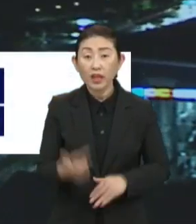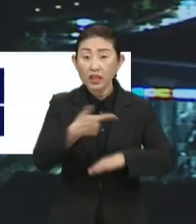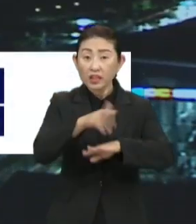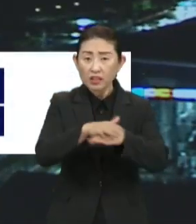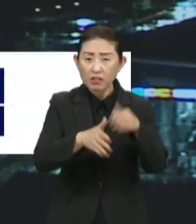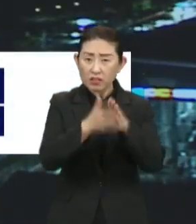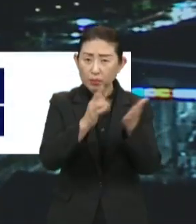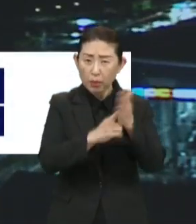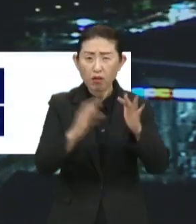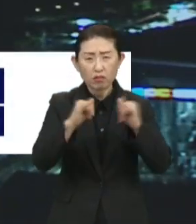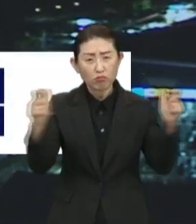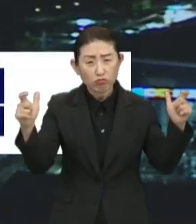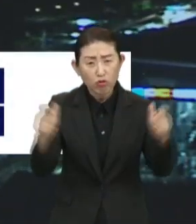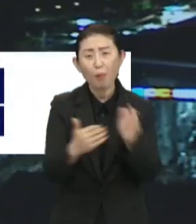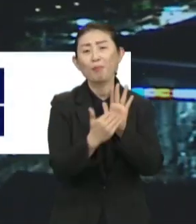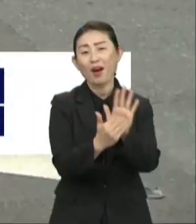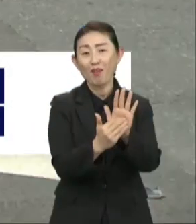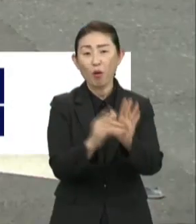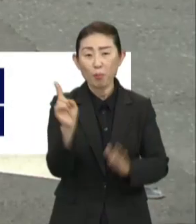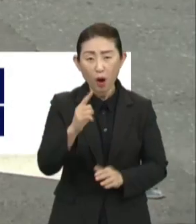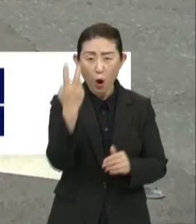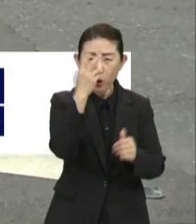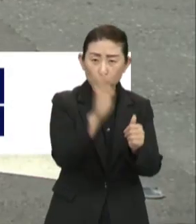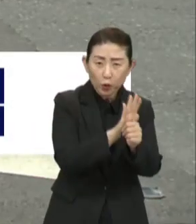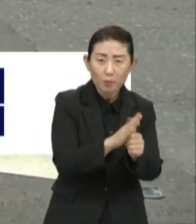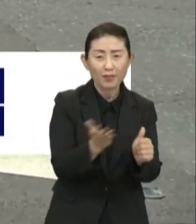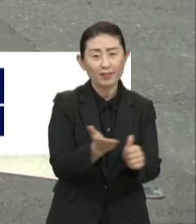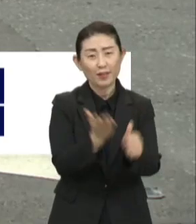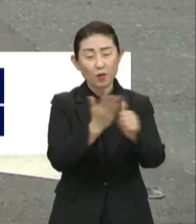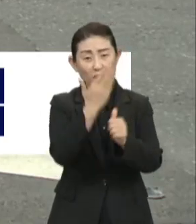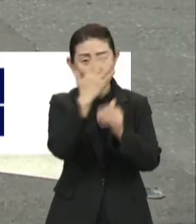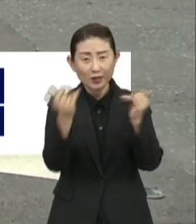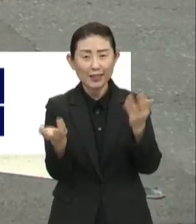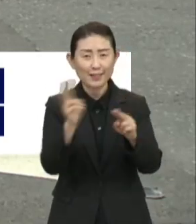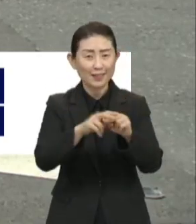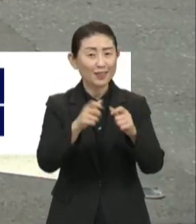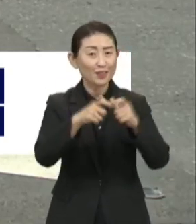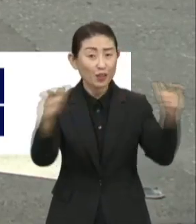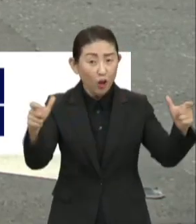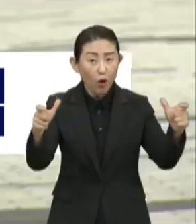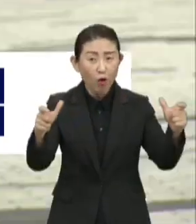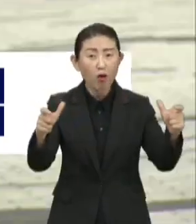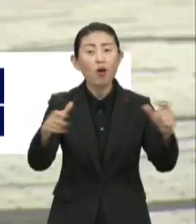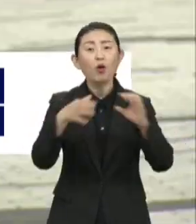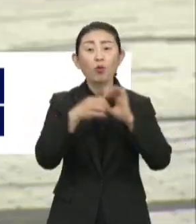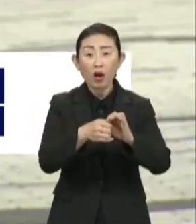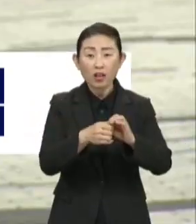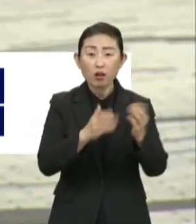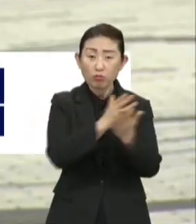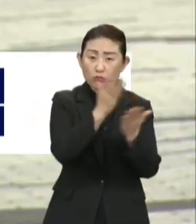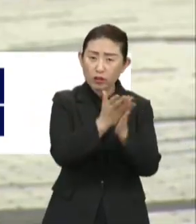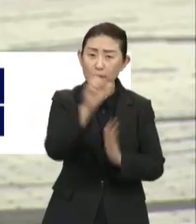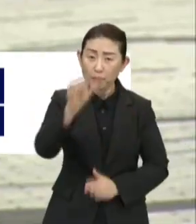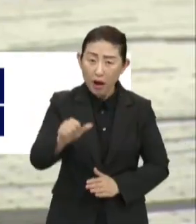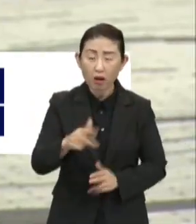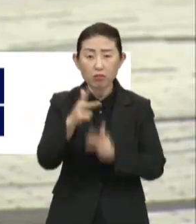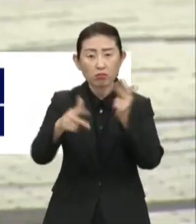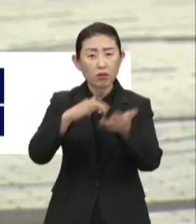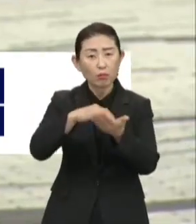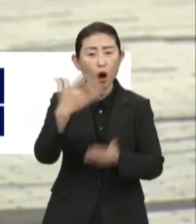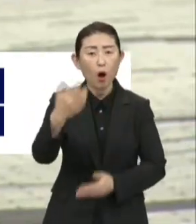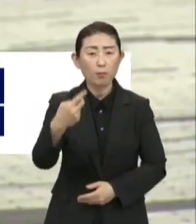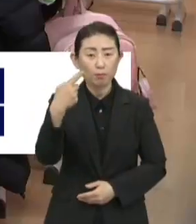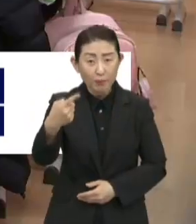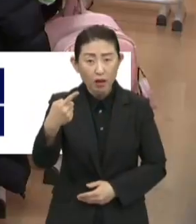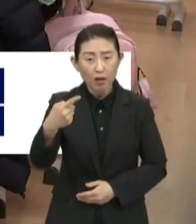대전시는 인구 감소 추세에 대응하기 위해 돌봄과 양육 청년 일자리 창출 등 인구정책 5대 분야 아은 한계 사업